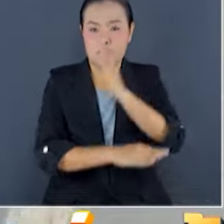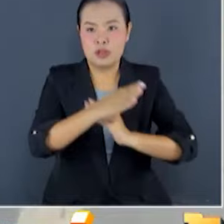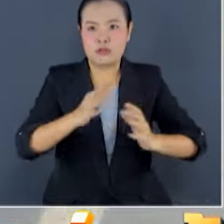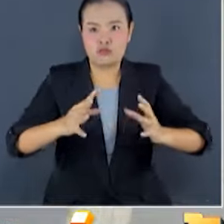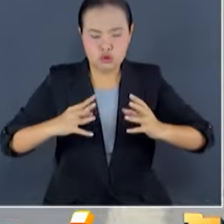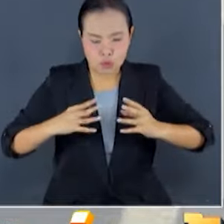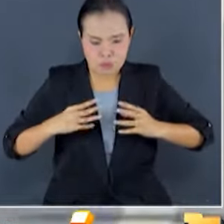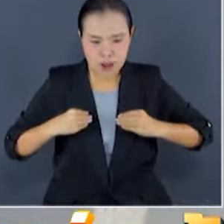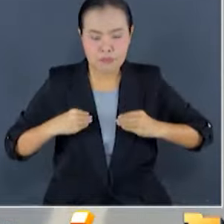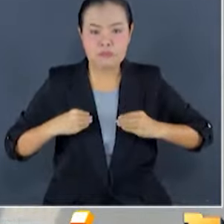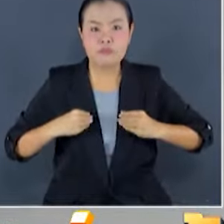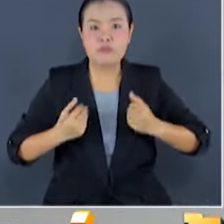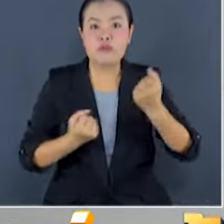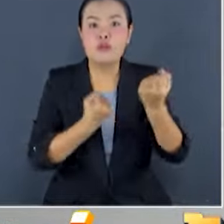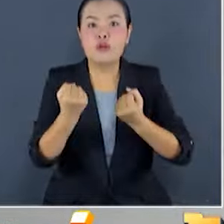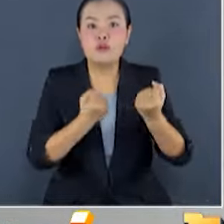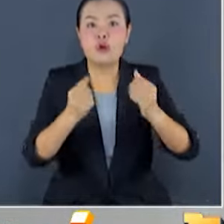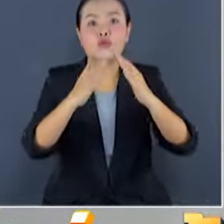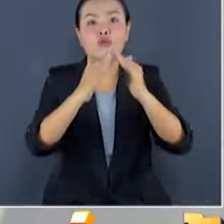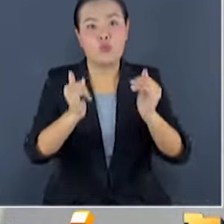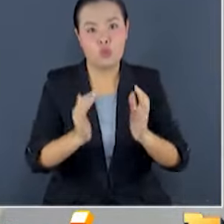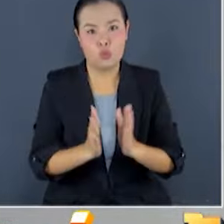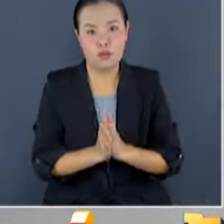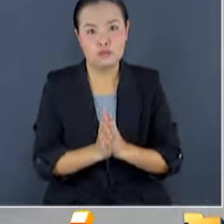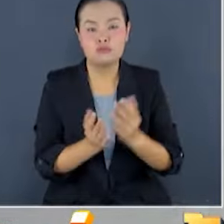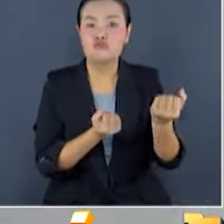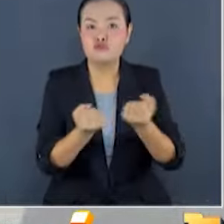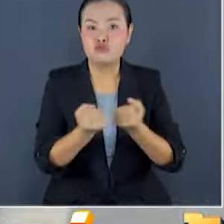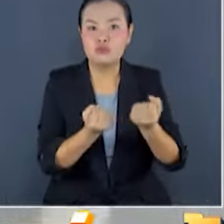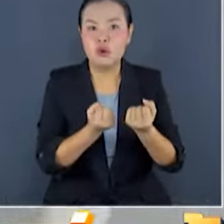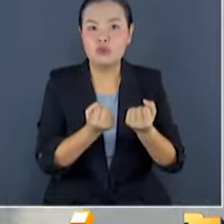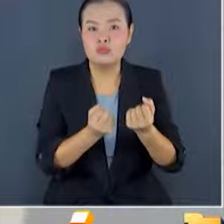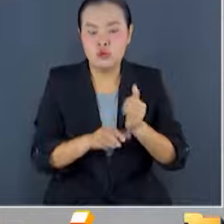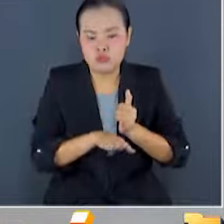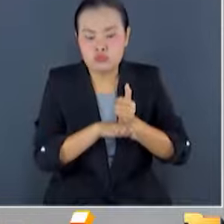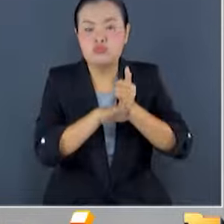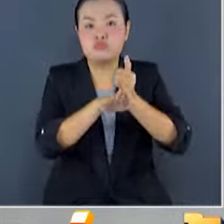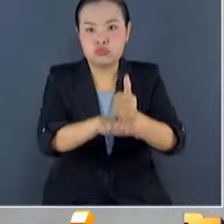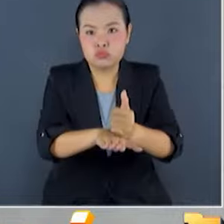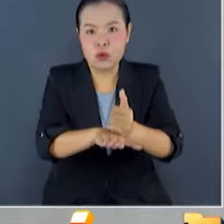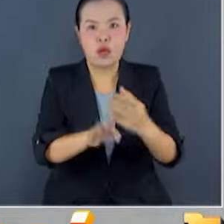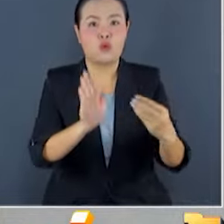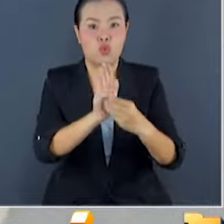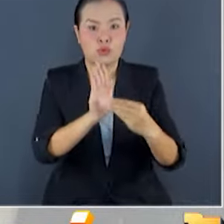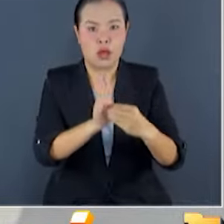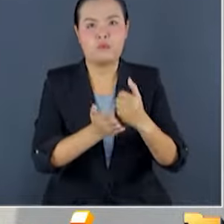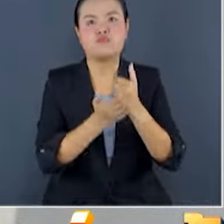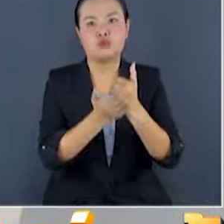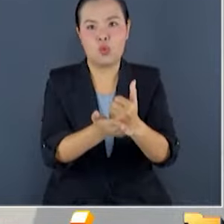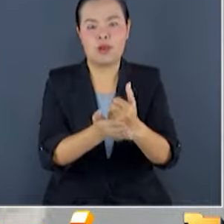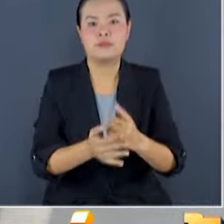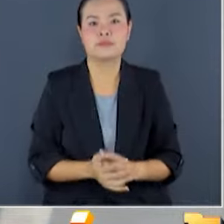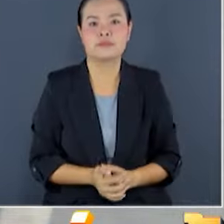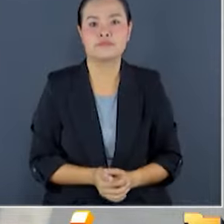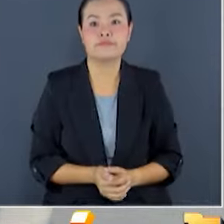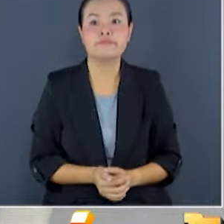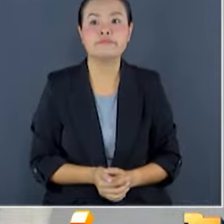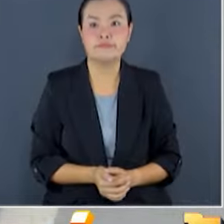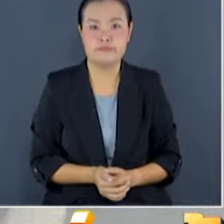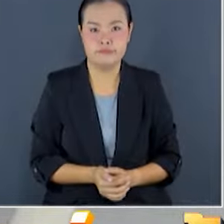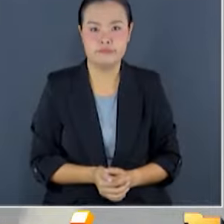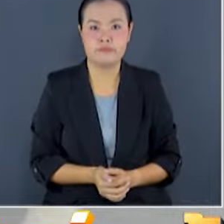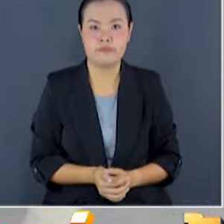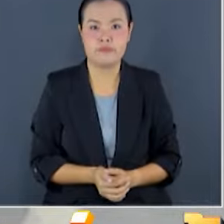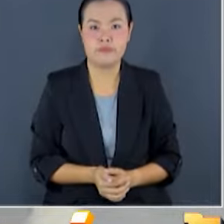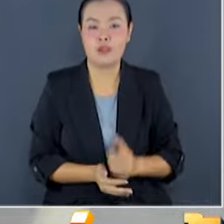ยอมจะให้รถของทางวัดอ่ะส่งรถพาไปที่กรมบัญชีกลางที่กรุงเทพครับหลังจากเกิดกรณีนี้นะครับกรณี